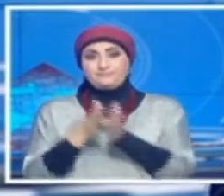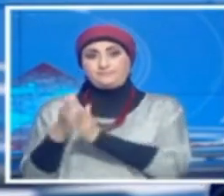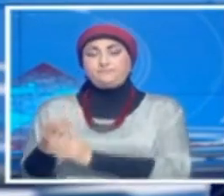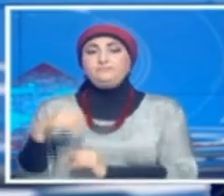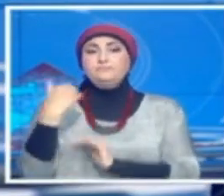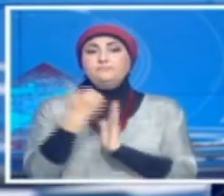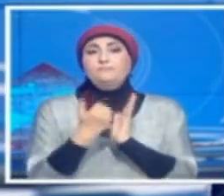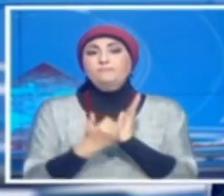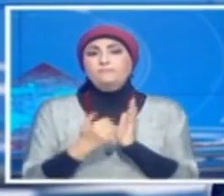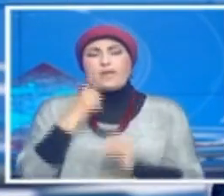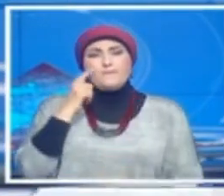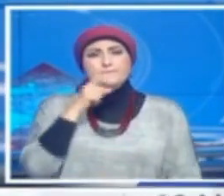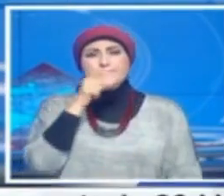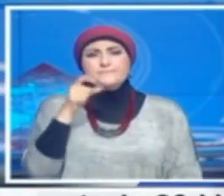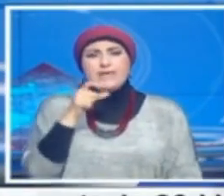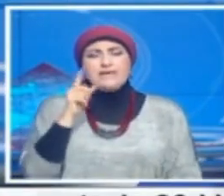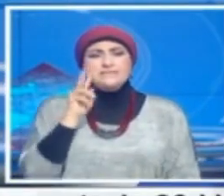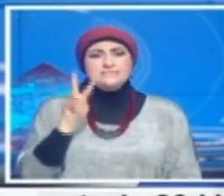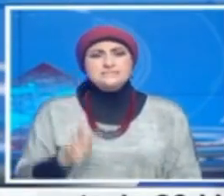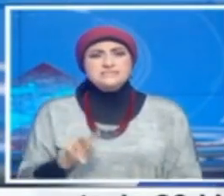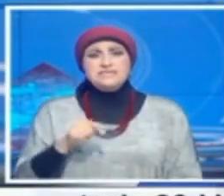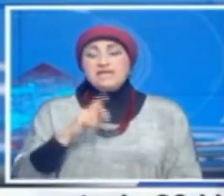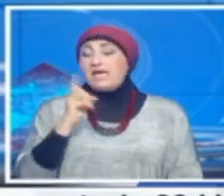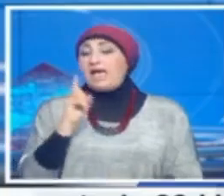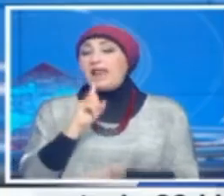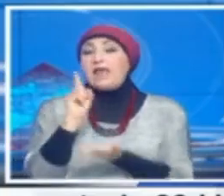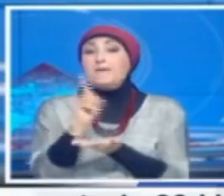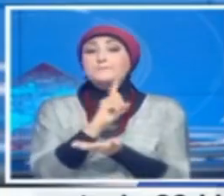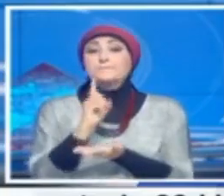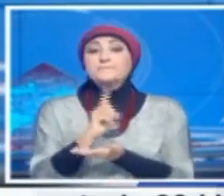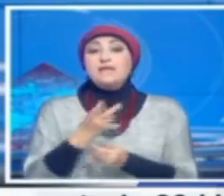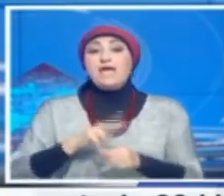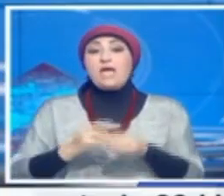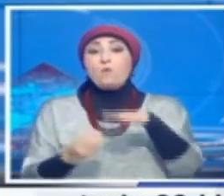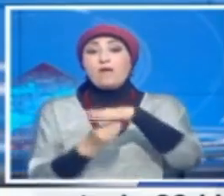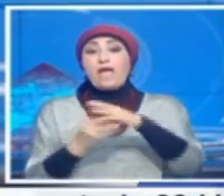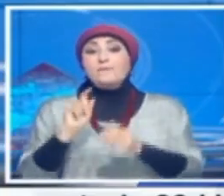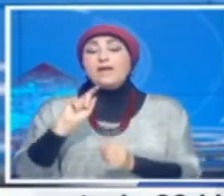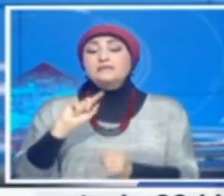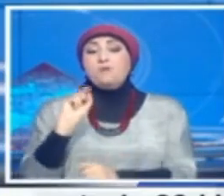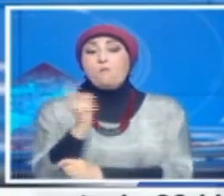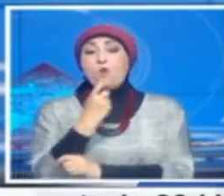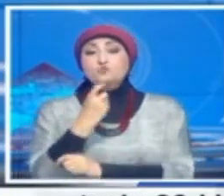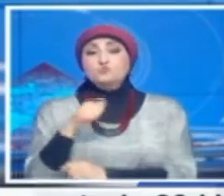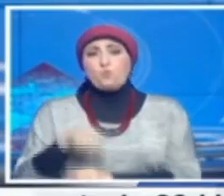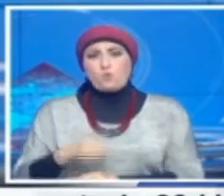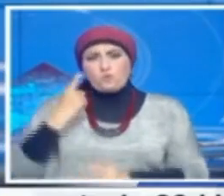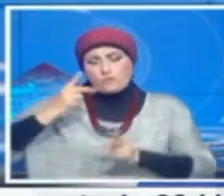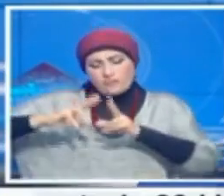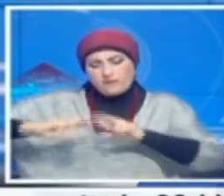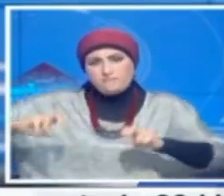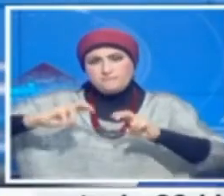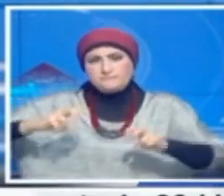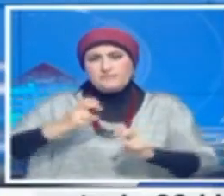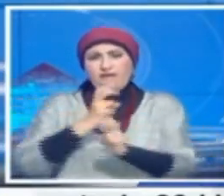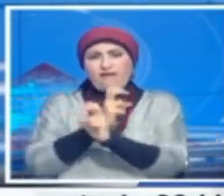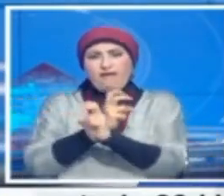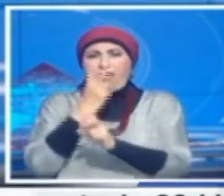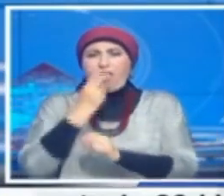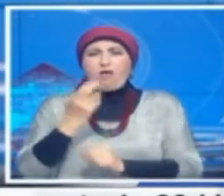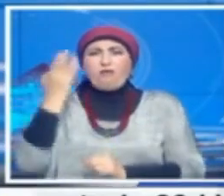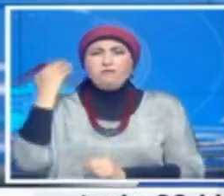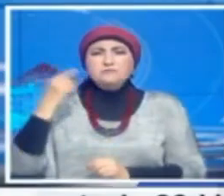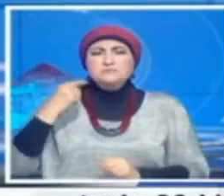نظم فريق من باحثي جهاز شؤون البيئة وعلماء من مركز جامعة المنصورة للحفريات الفقارية